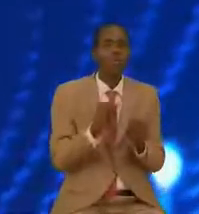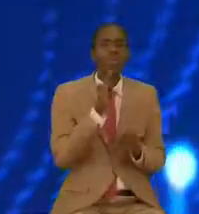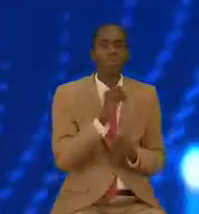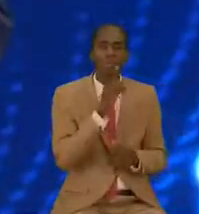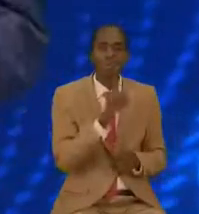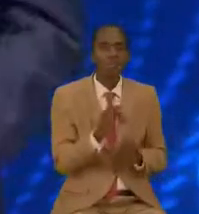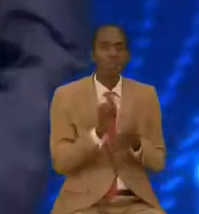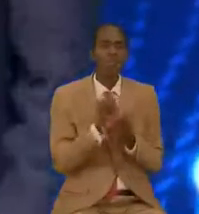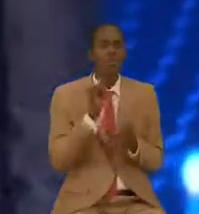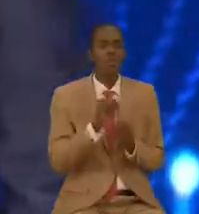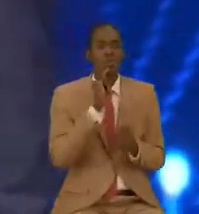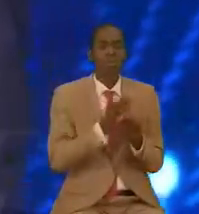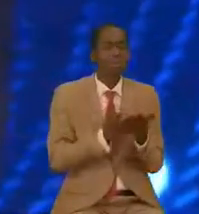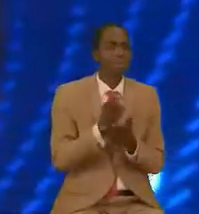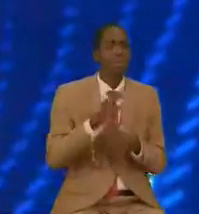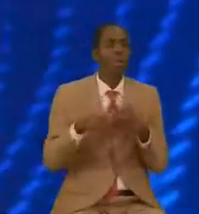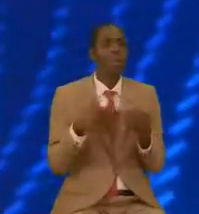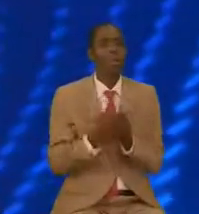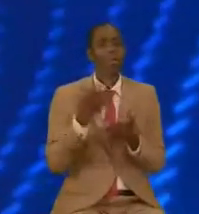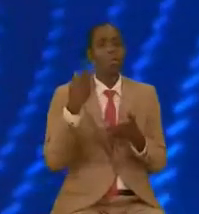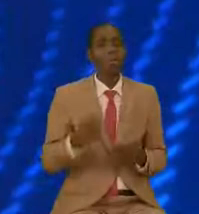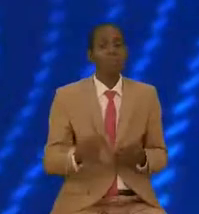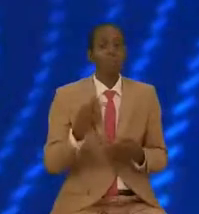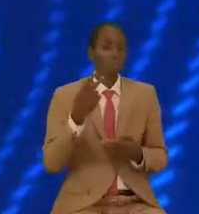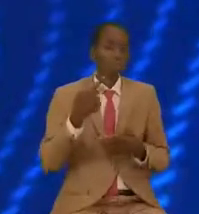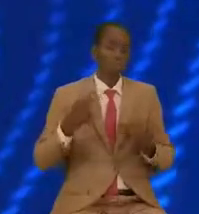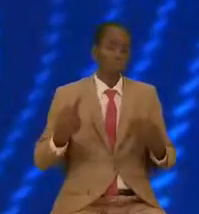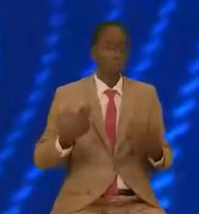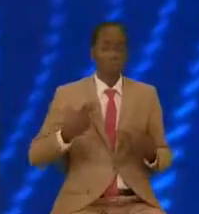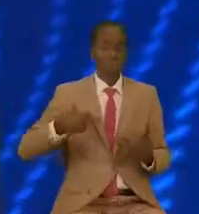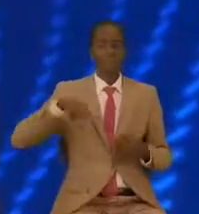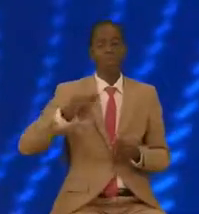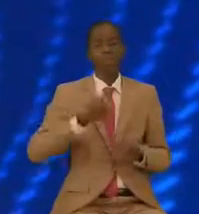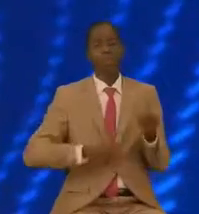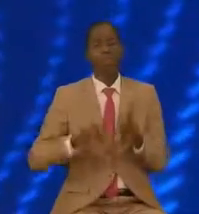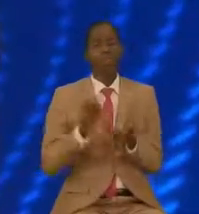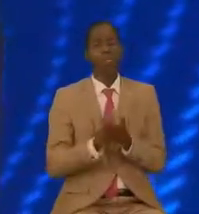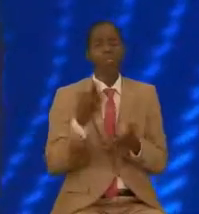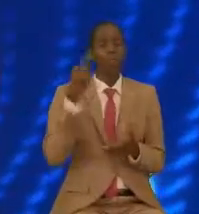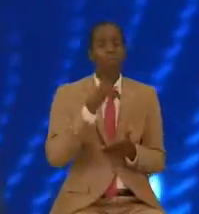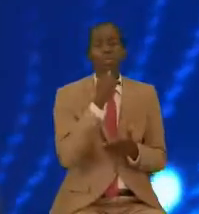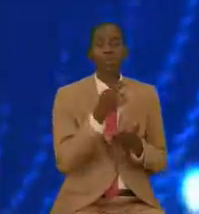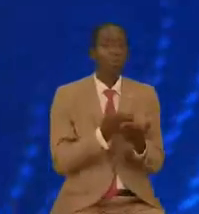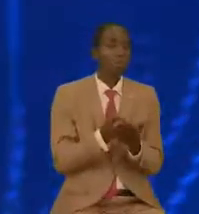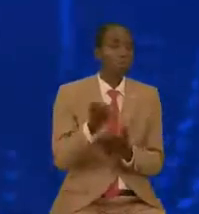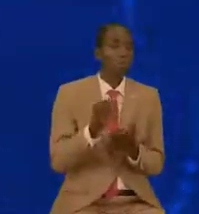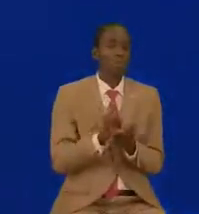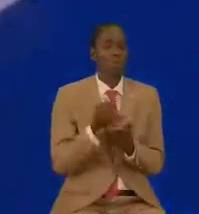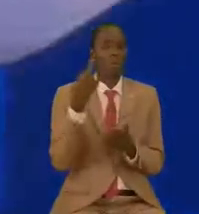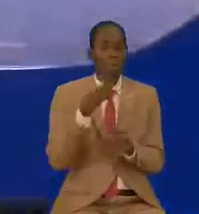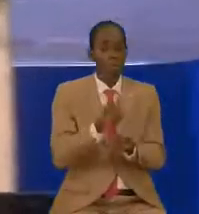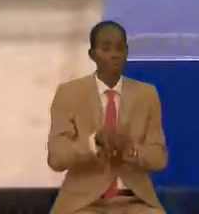vrai, ce qui est honnête. Ces pharisiens sont déshonnêtes. Ces